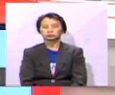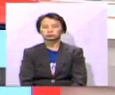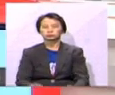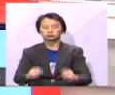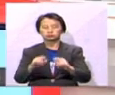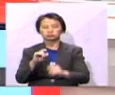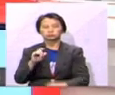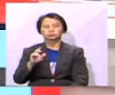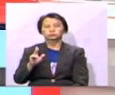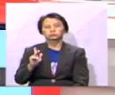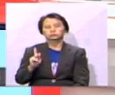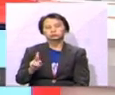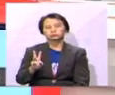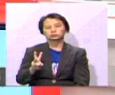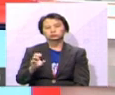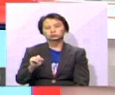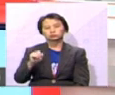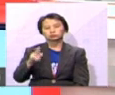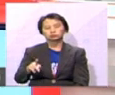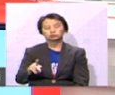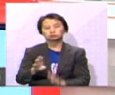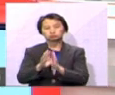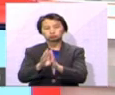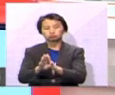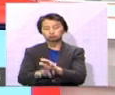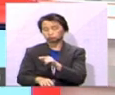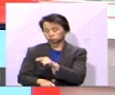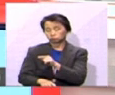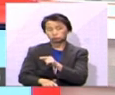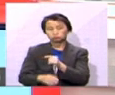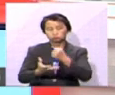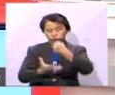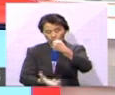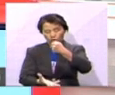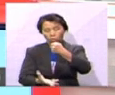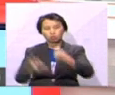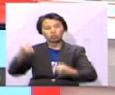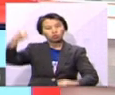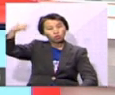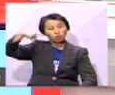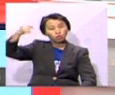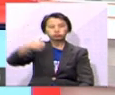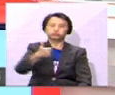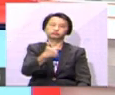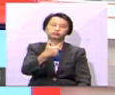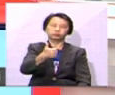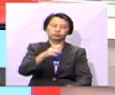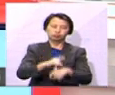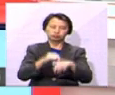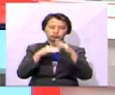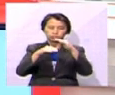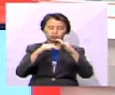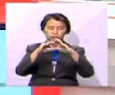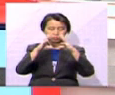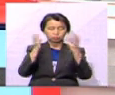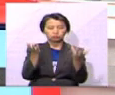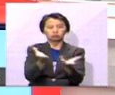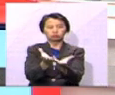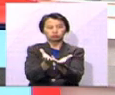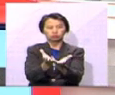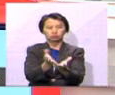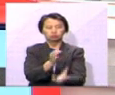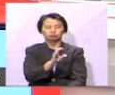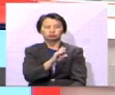Kumpulan wang simpanan pekerja KWSP terbukti menjadi salah satu dana persaraan yang paling efektif di peringkat global. Pegawai